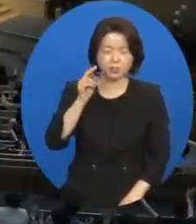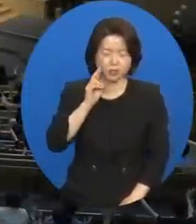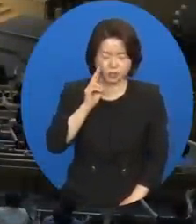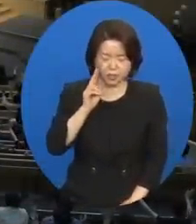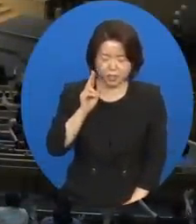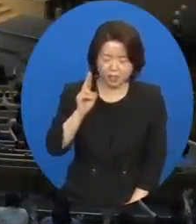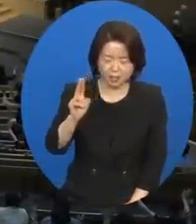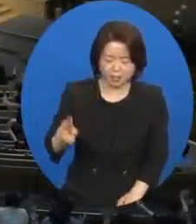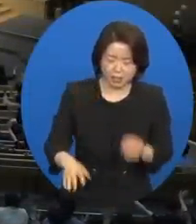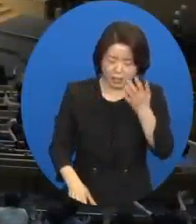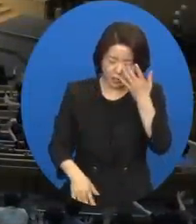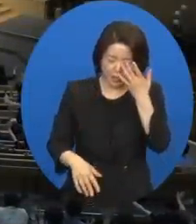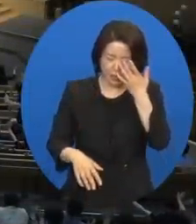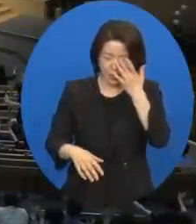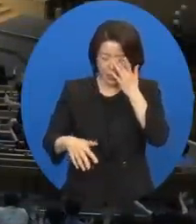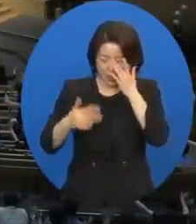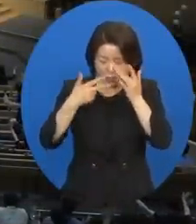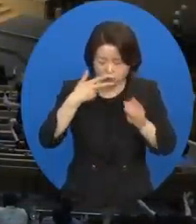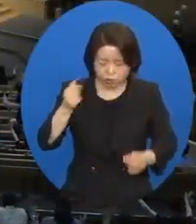주여,